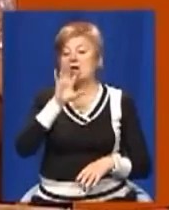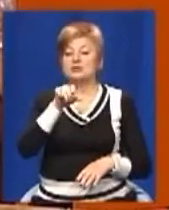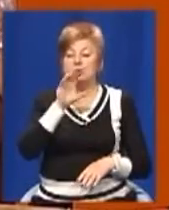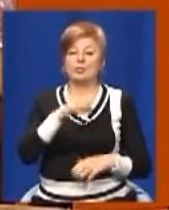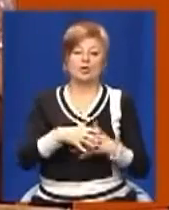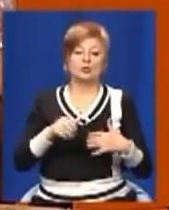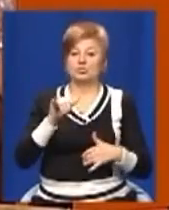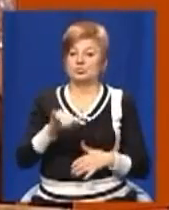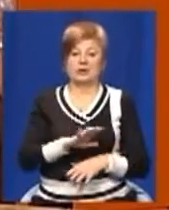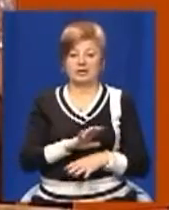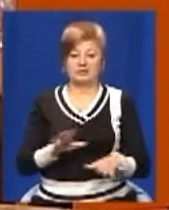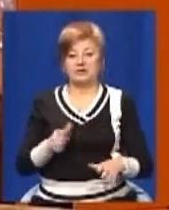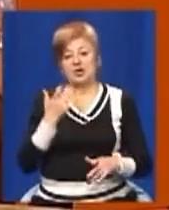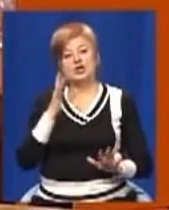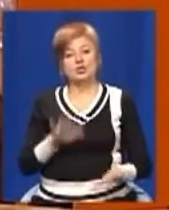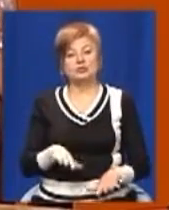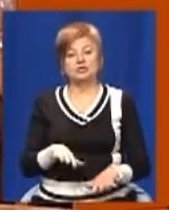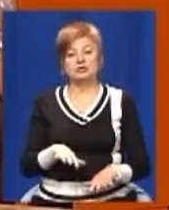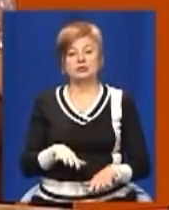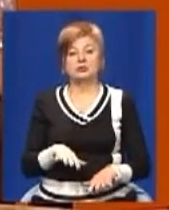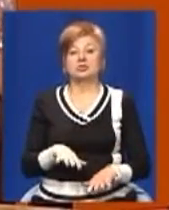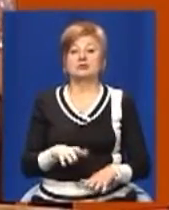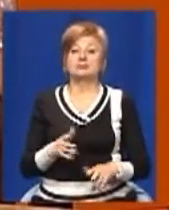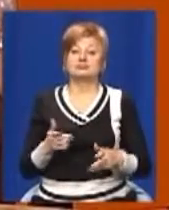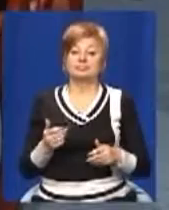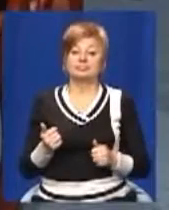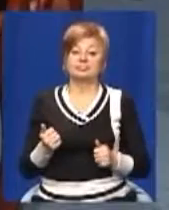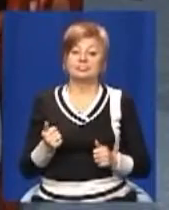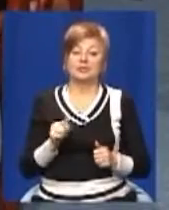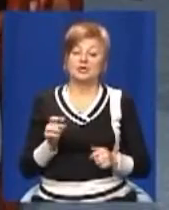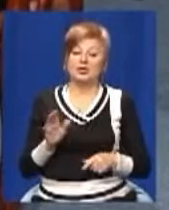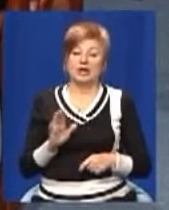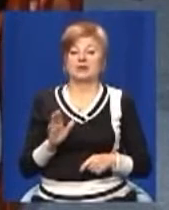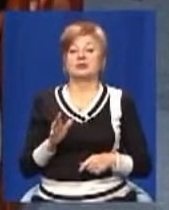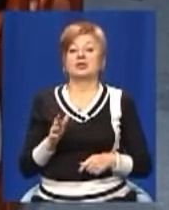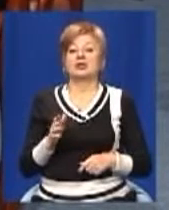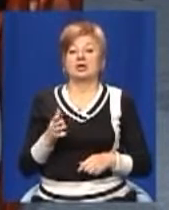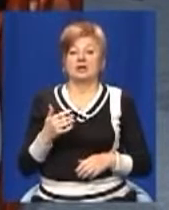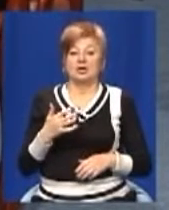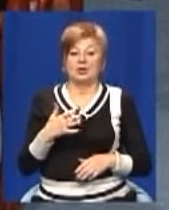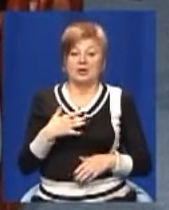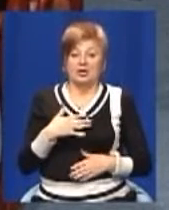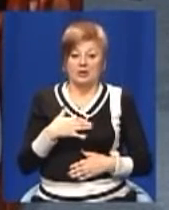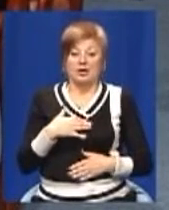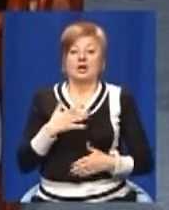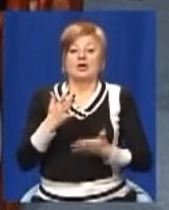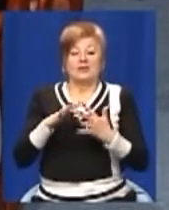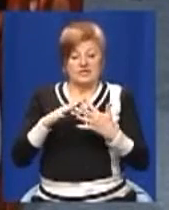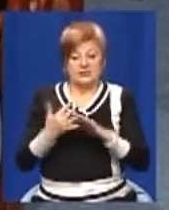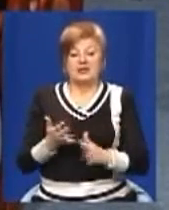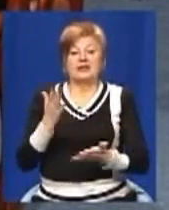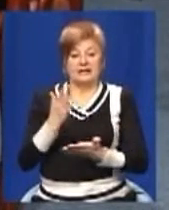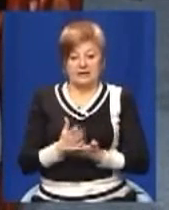там, котиків не було? Чи ти не любиш таких? Ти у нас попугай? У мене в селі